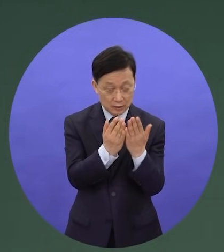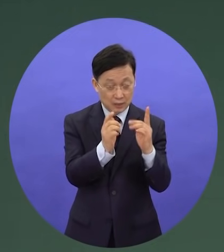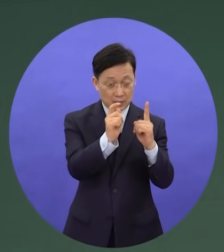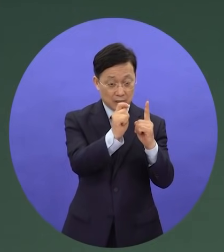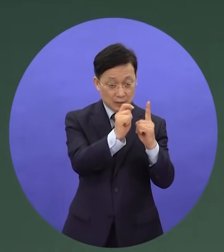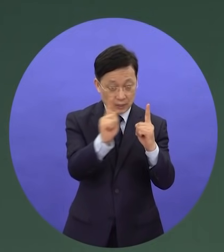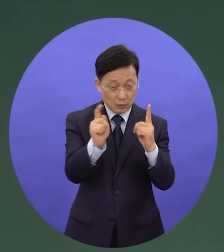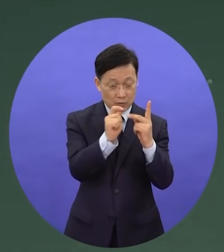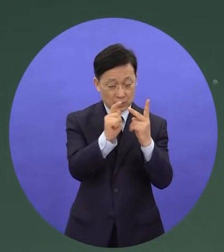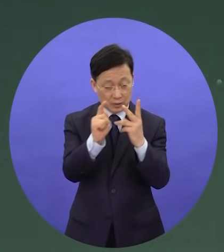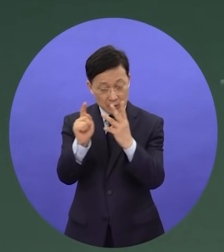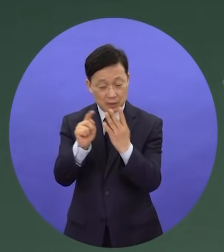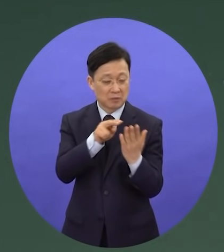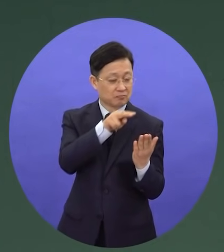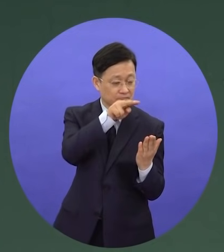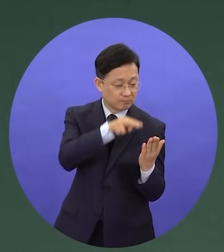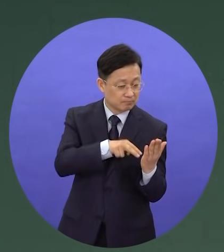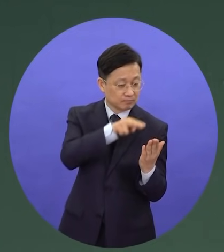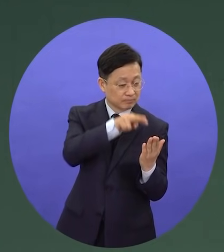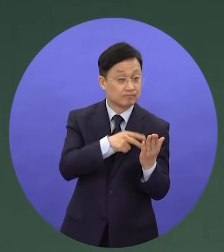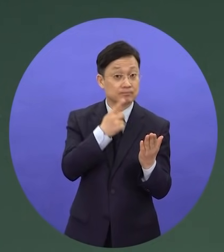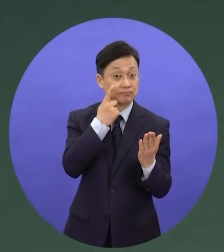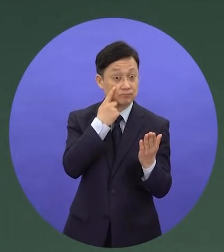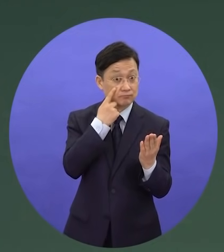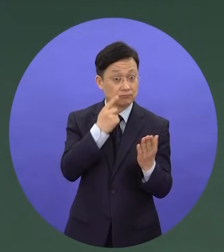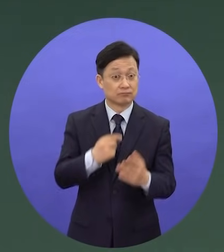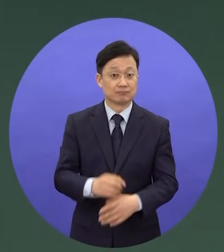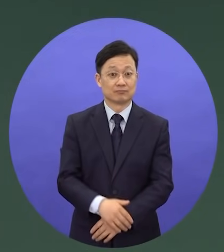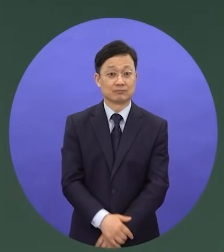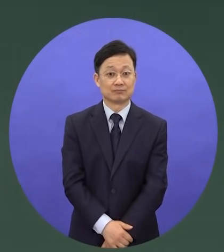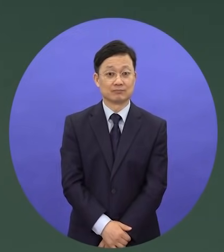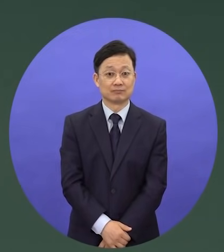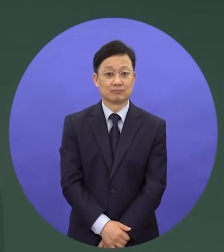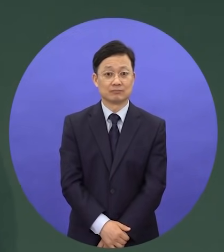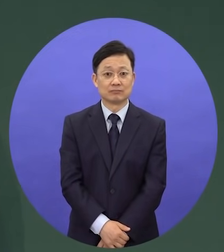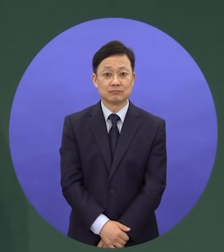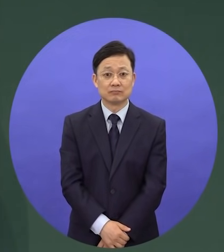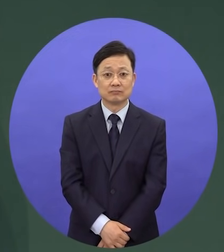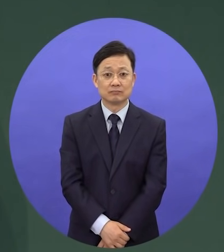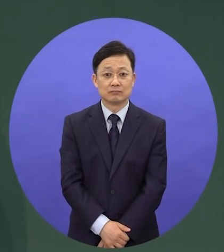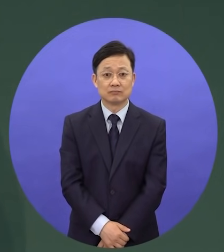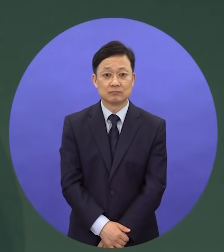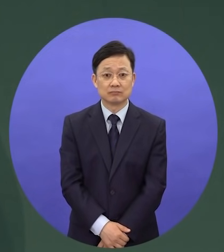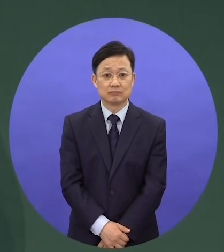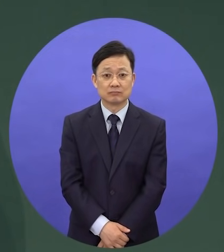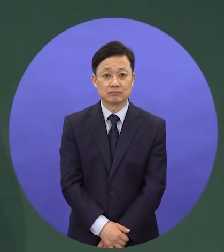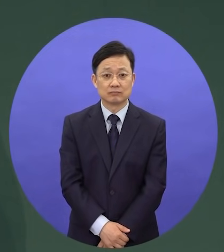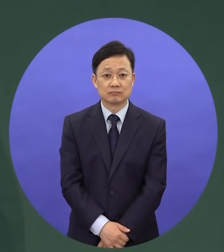the gospel letters, really try reading through them. 읽어보고는 크기에